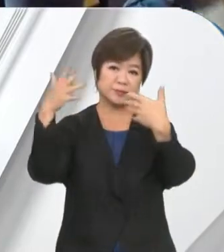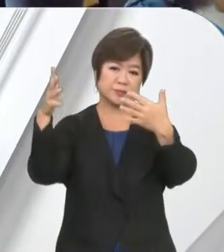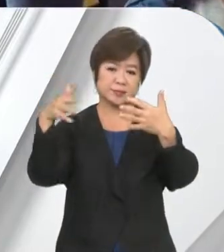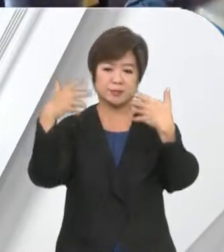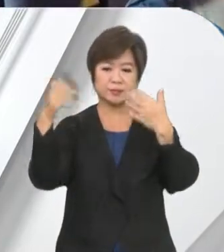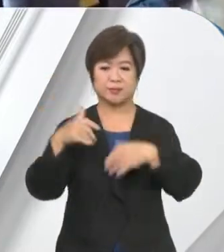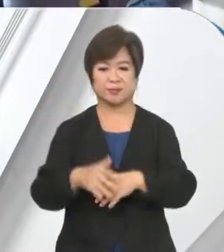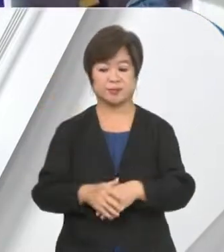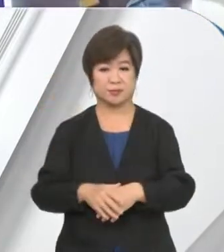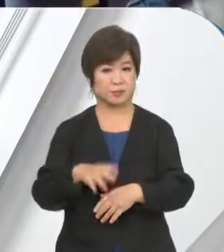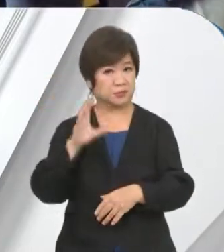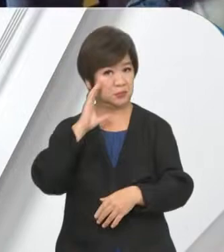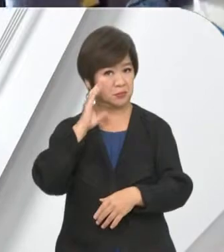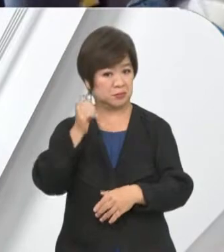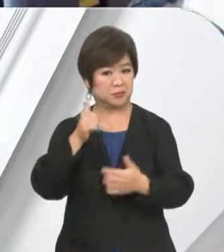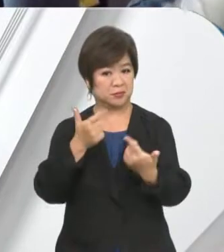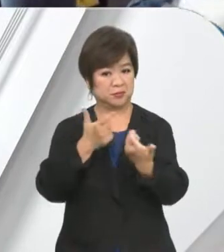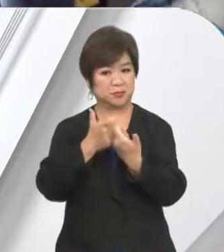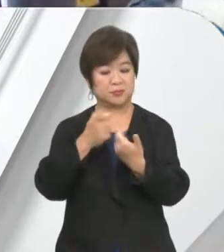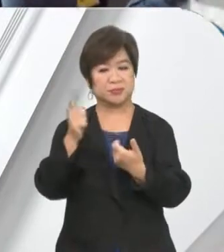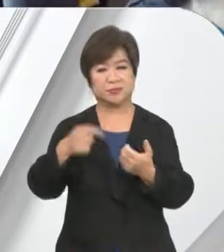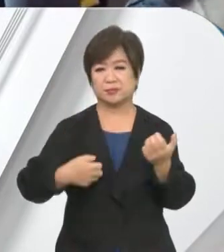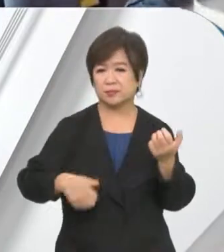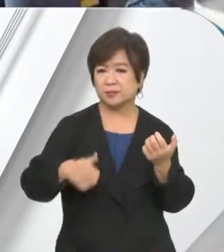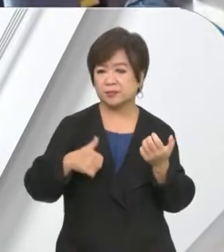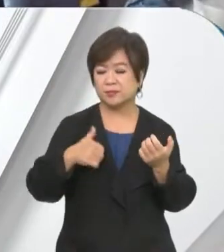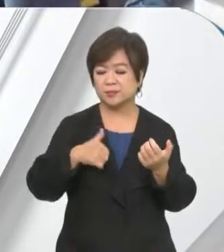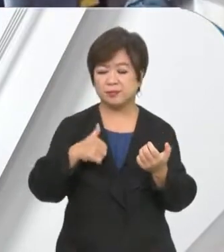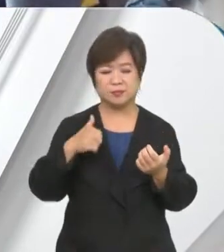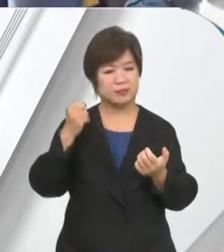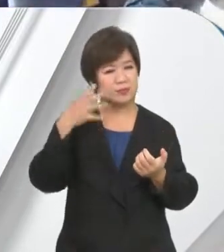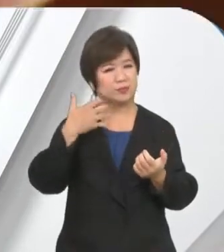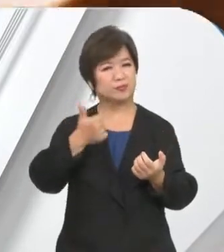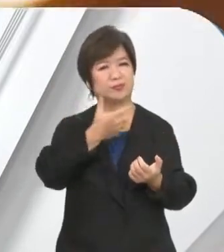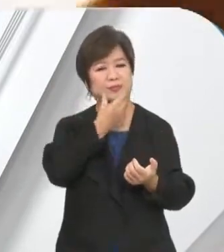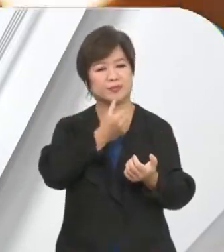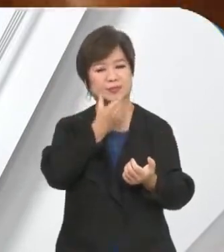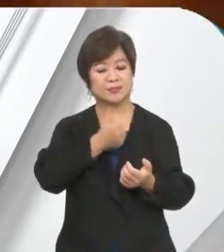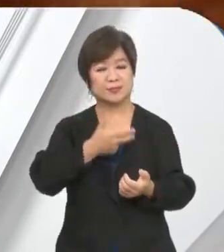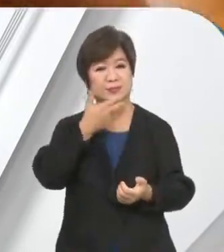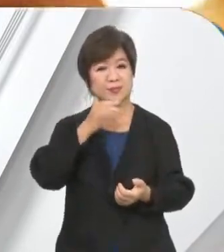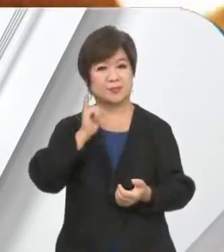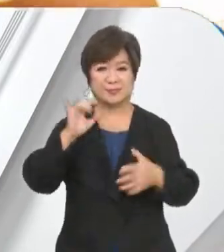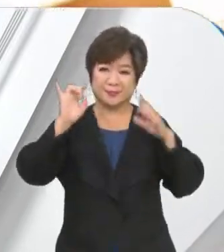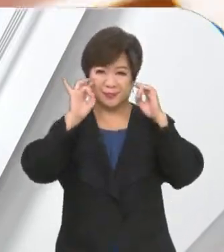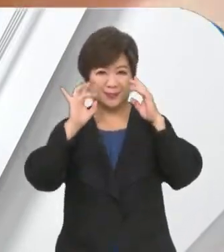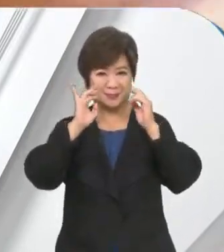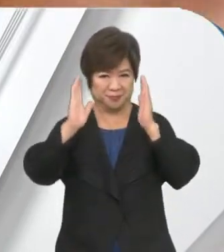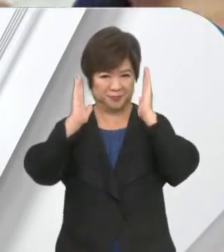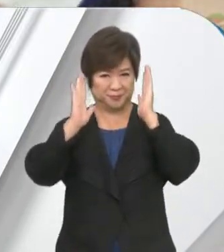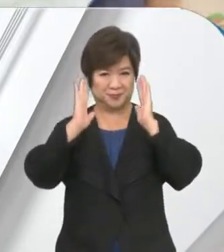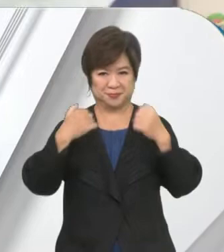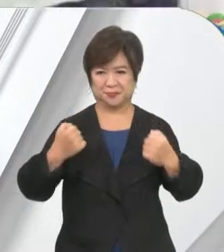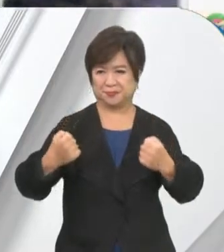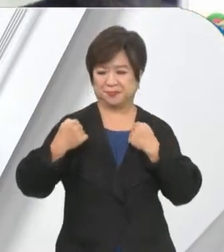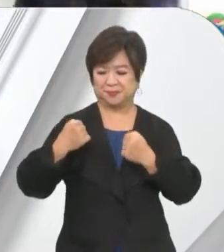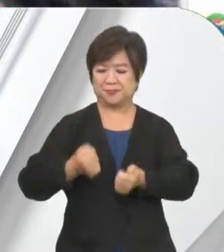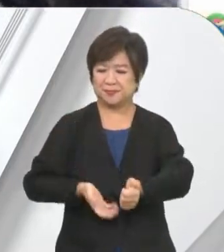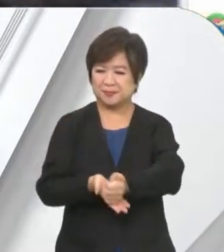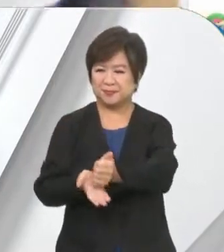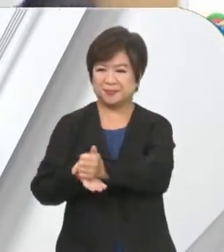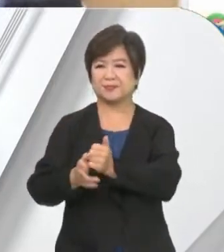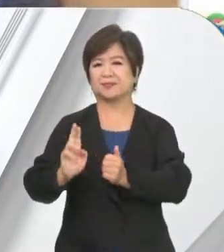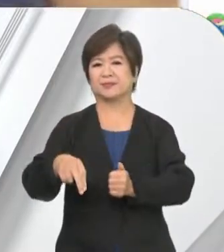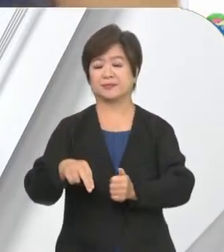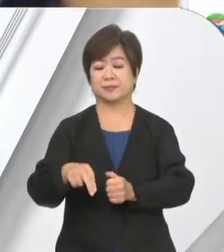安定影像的歌声，特别记得勤快努力。歌手朱丽琴总是不仅知道动有发力，有正面能量。没想到出身安